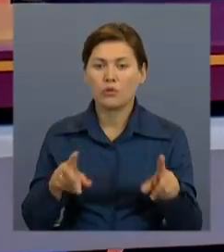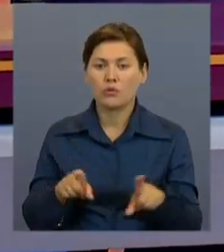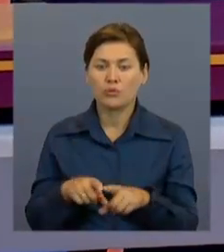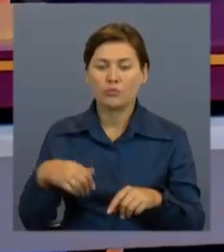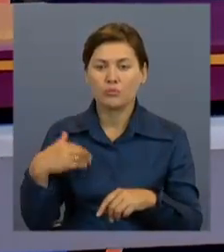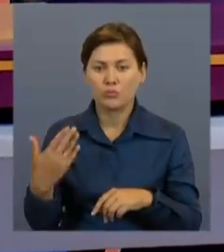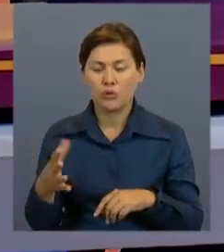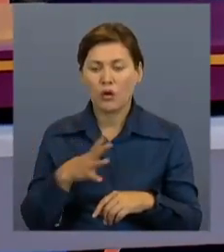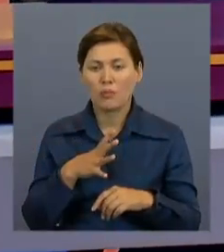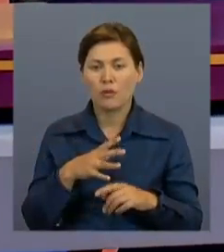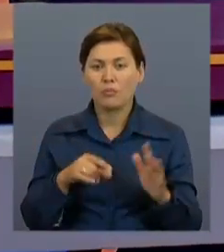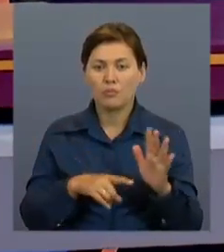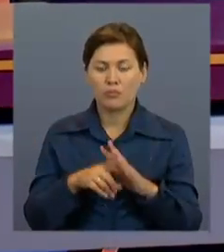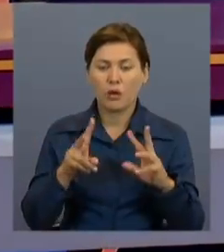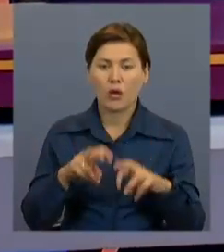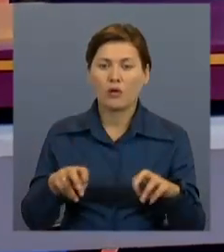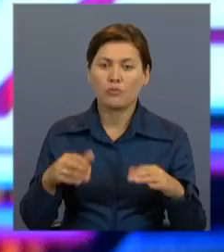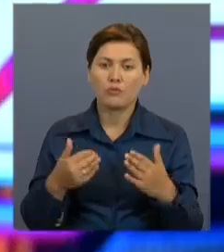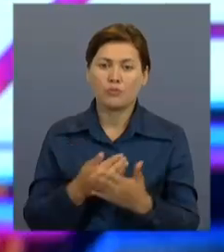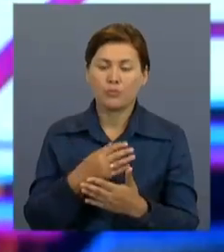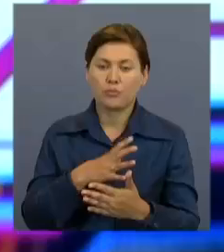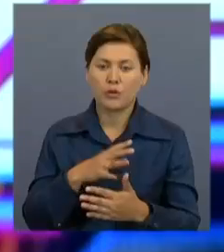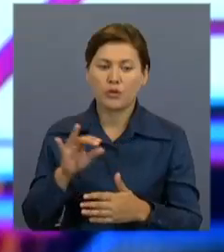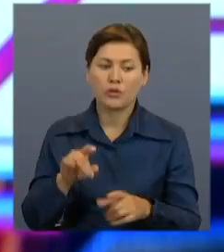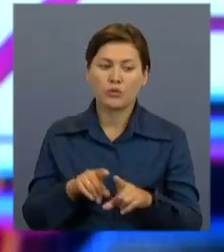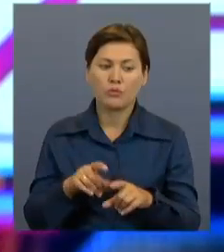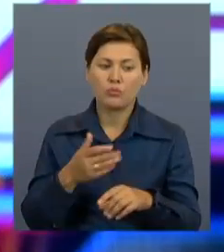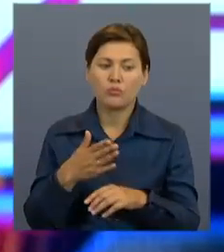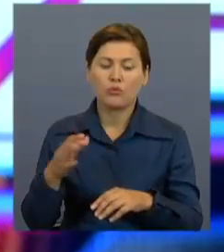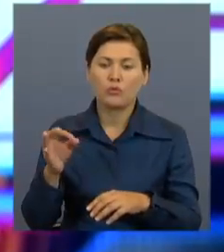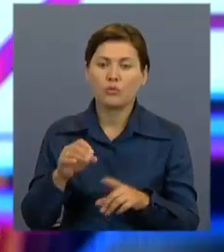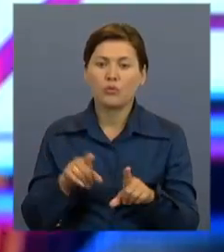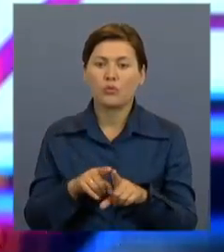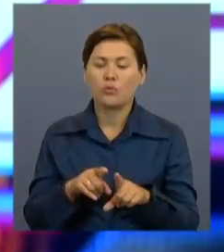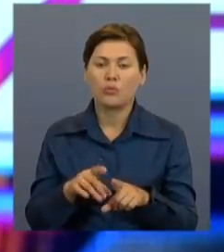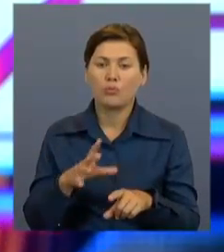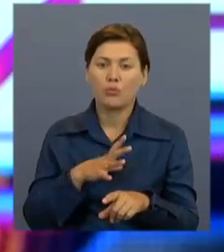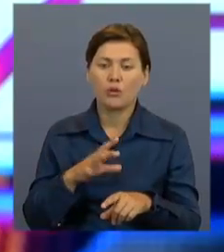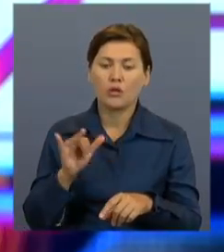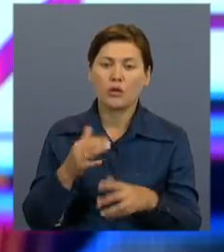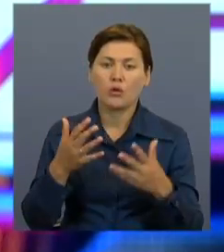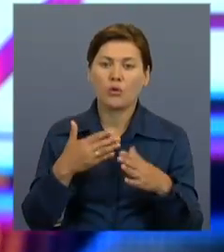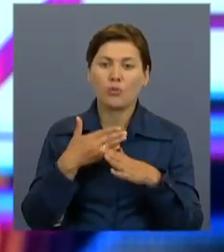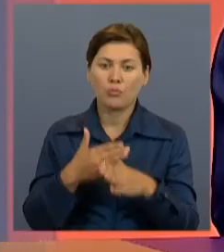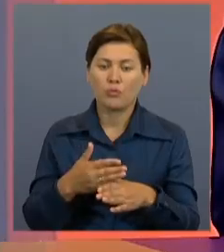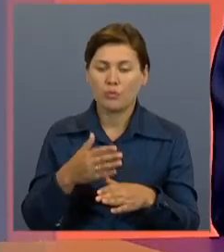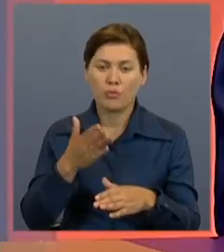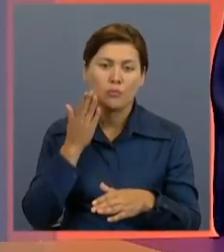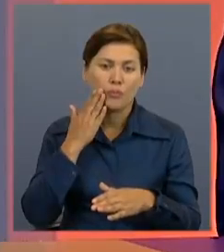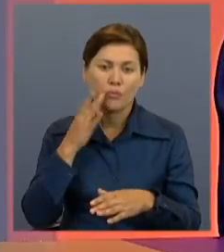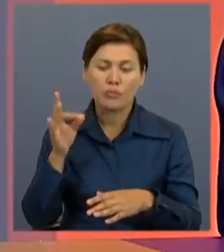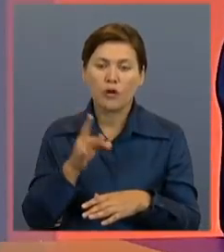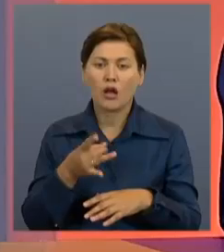тарапынан бастамасымен қайта қаралуда. Бұл деген, бұл көмектің көлемін